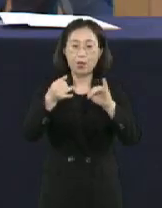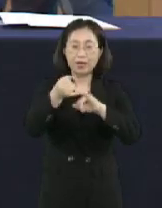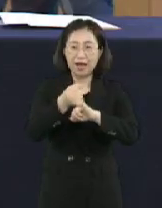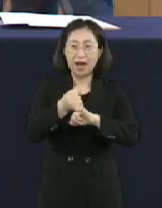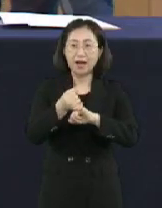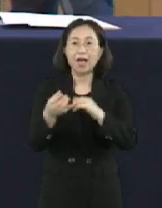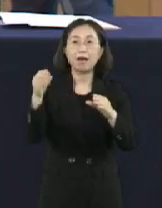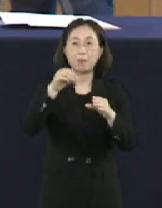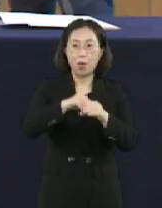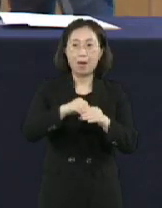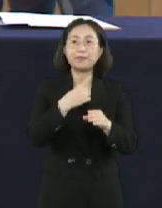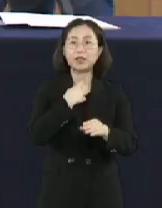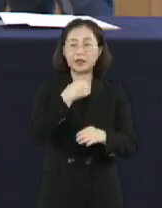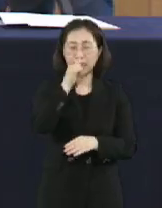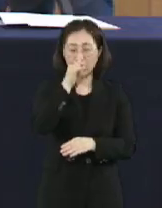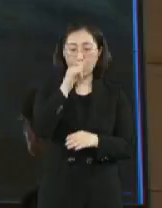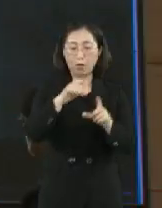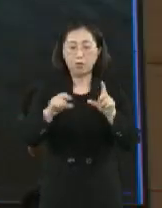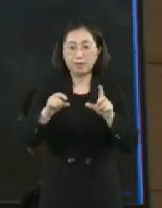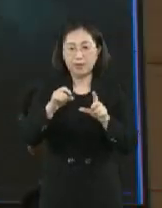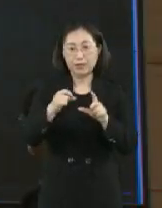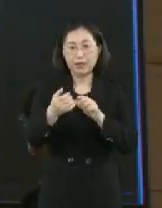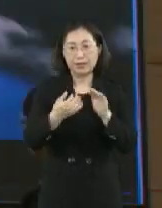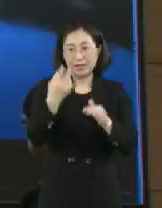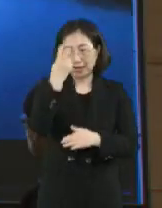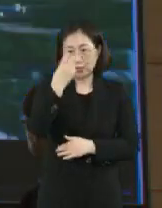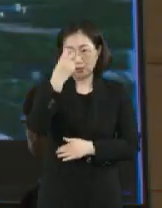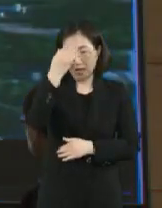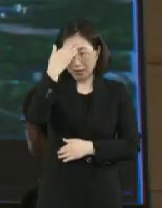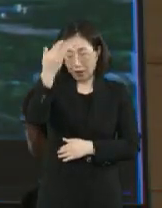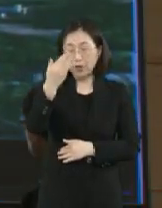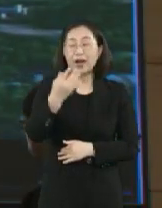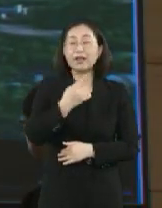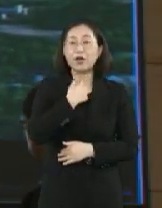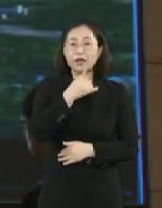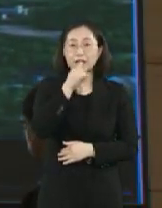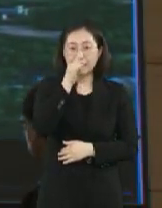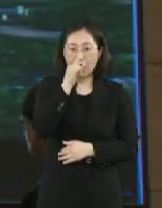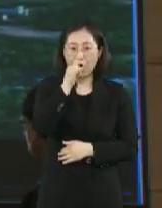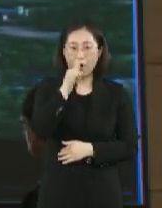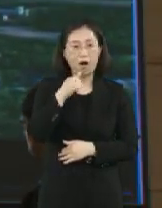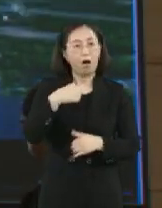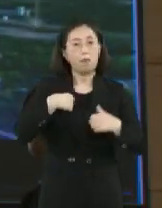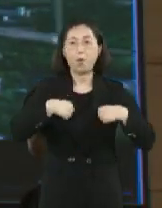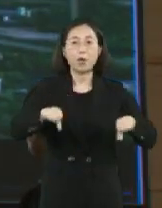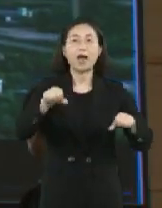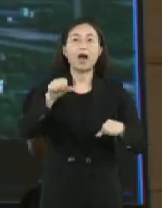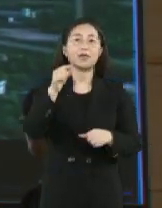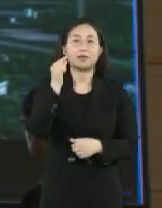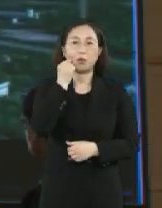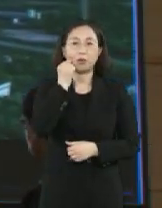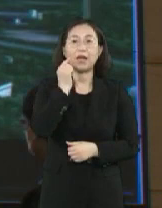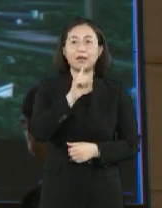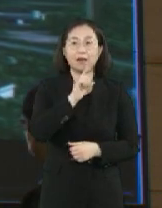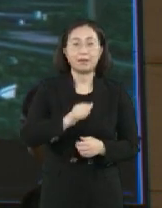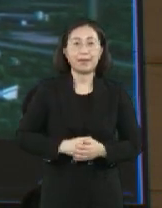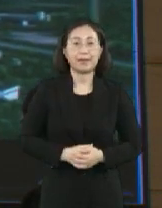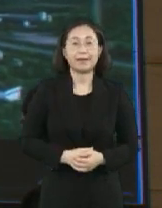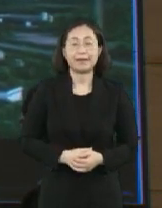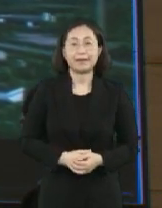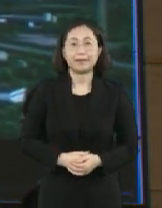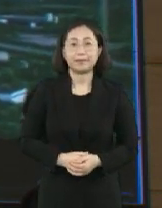포함시킨 바 있고 부분적 예타 면제 사업 선정 성과도 거둔 바 있어 쉽게 포기할 수 없는 이유기도 합니다.